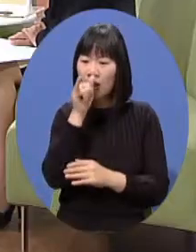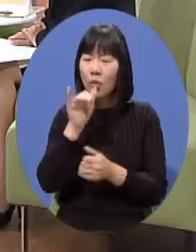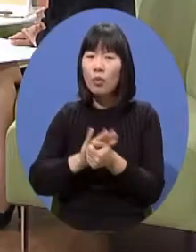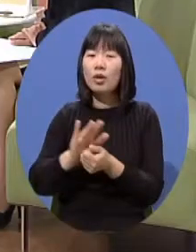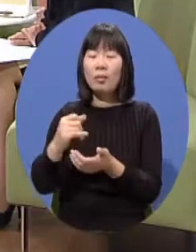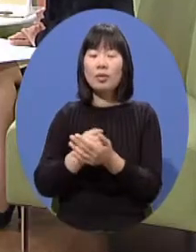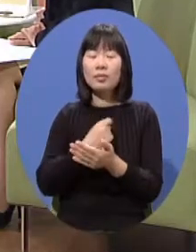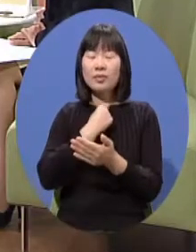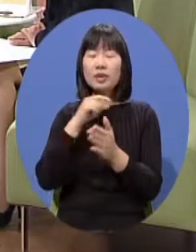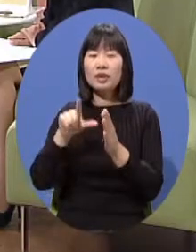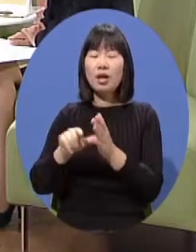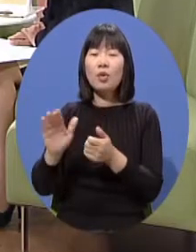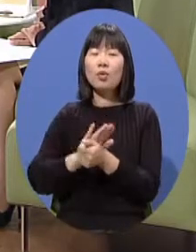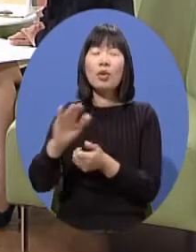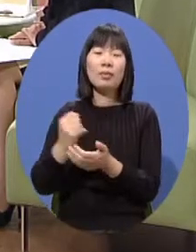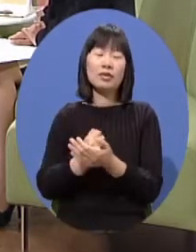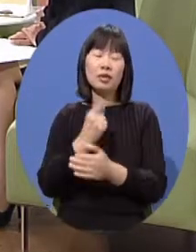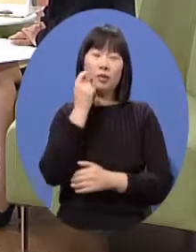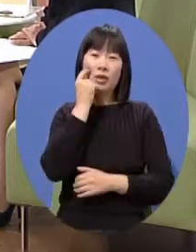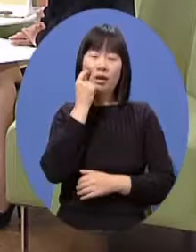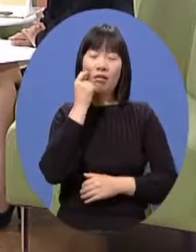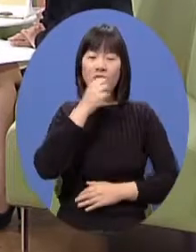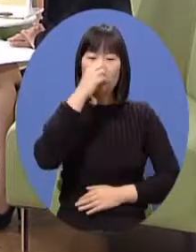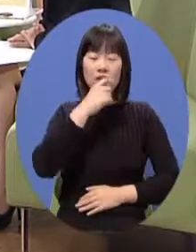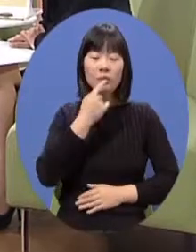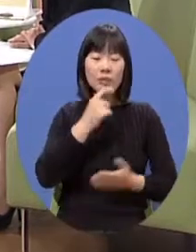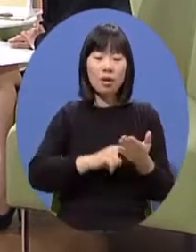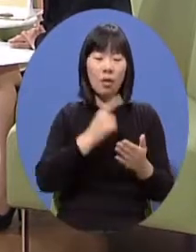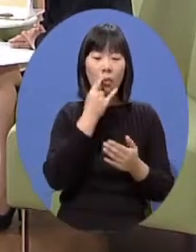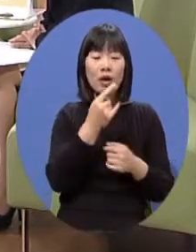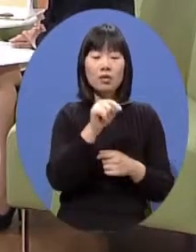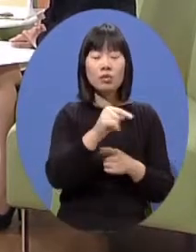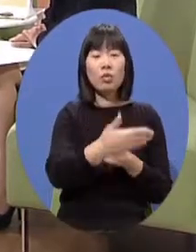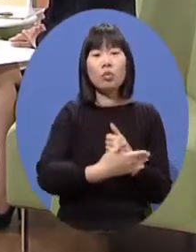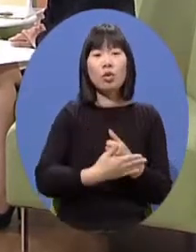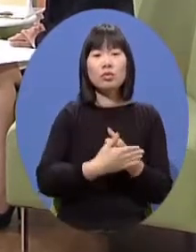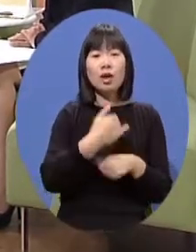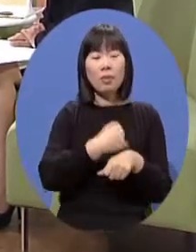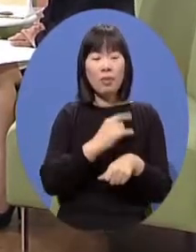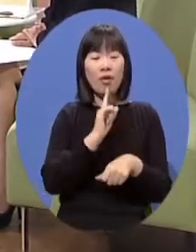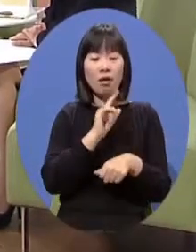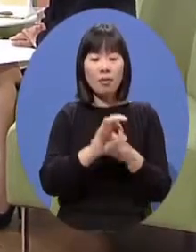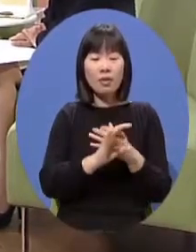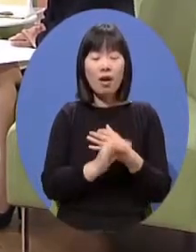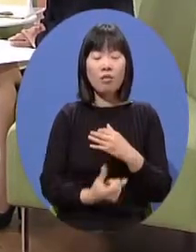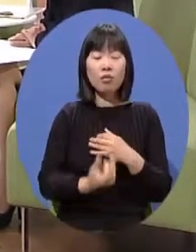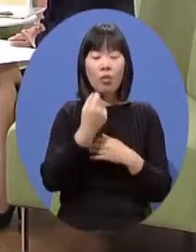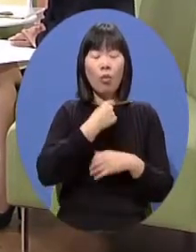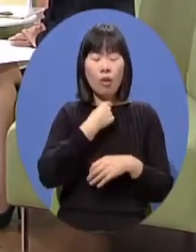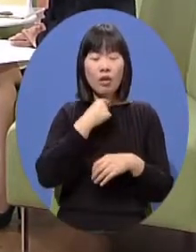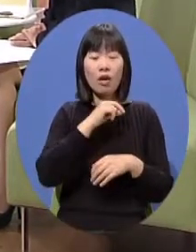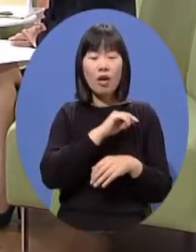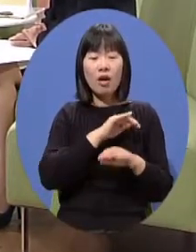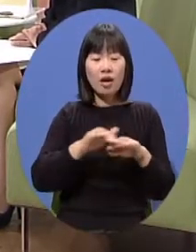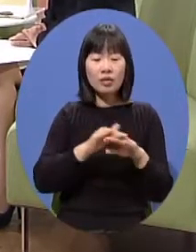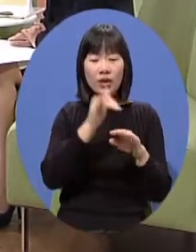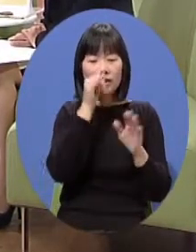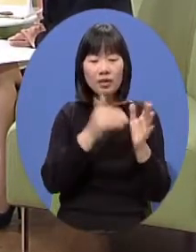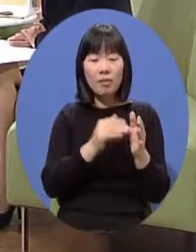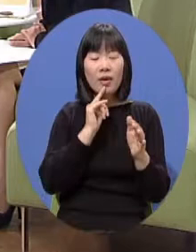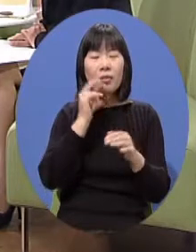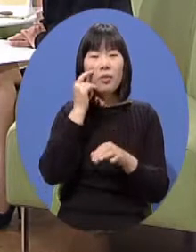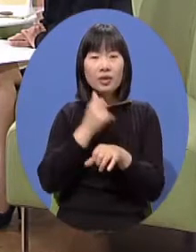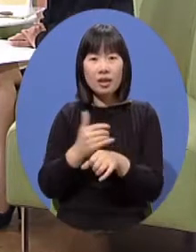위로받고 싶을 때 위로 못 받고 그냥 쉽게 엄마 이거 좀 도와주세요 라고 말하면 금방 해서 욕구 해결될 거를 말 못해갖고